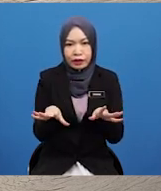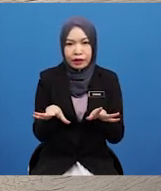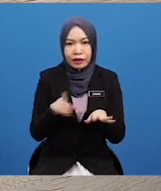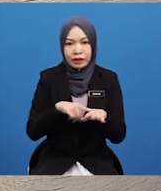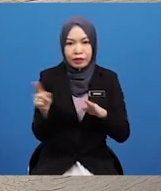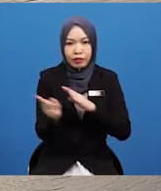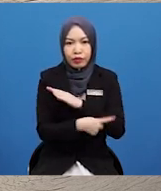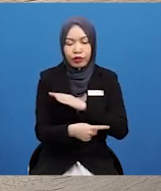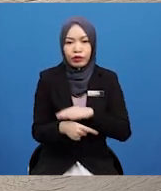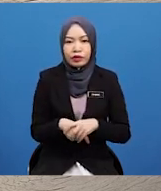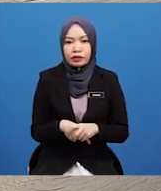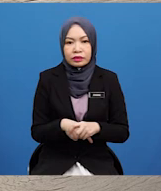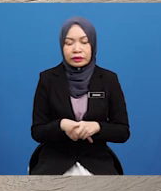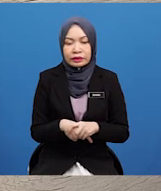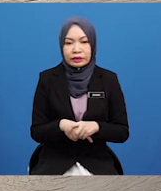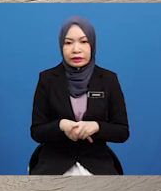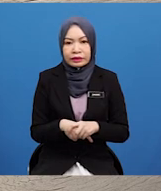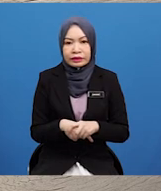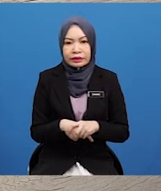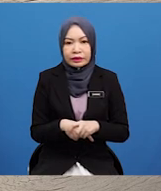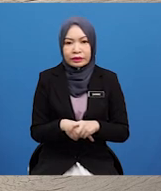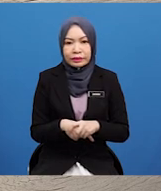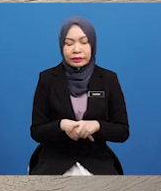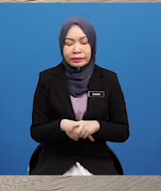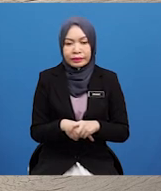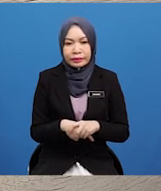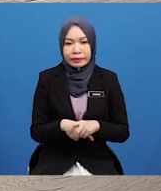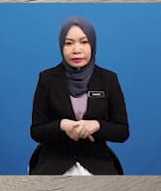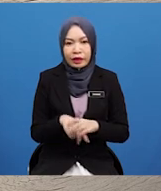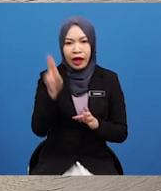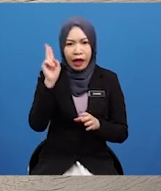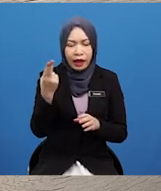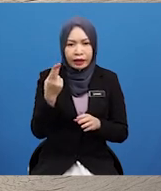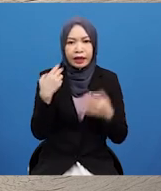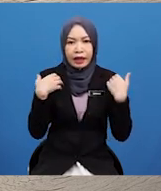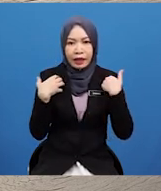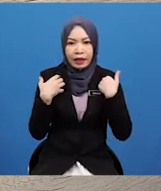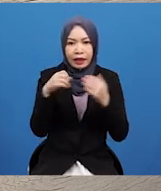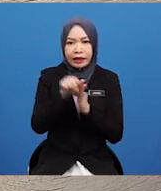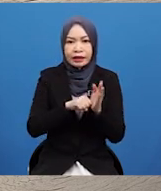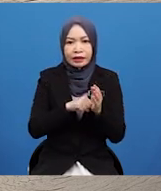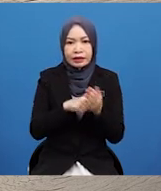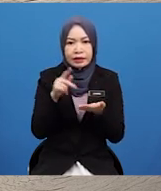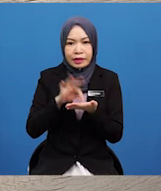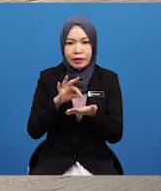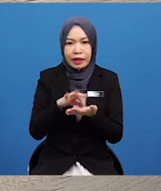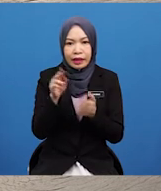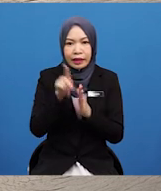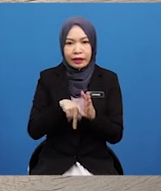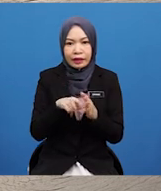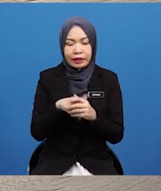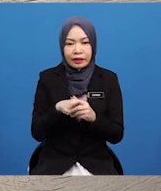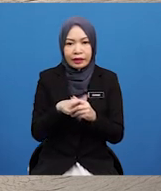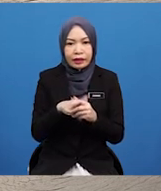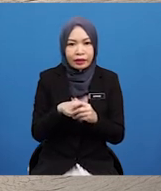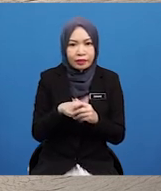hanya melibatkan sebilangan kaki tangan. 3. Bertung-tung minyak petrol tumpah